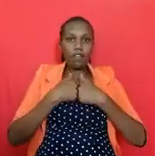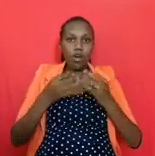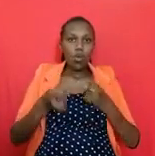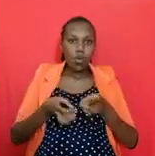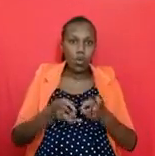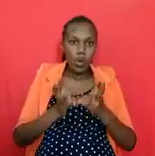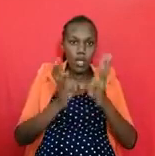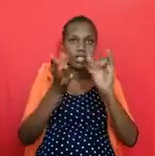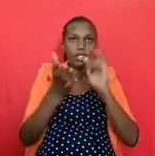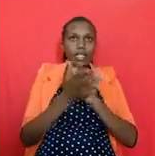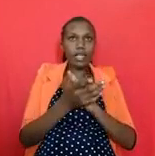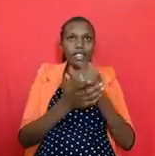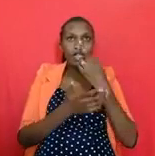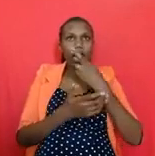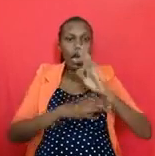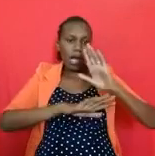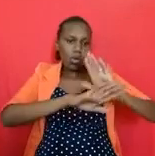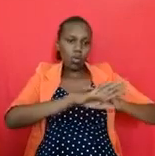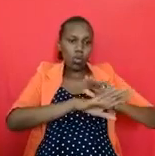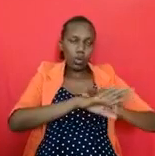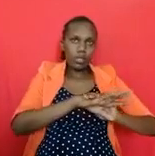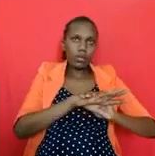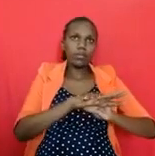mithiire yaganiriire